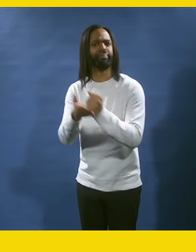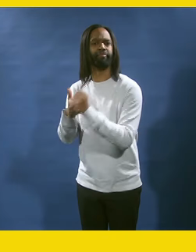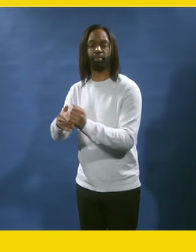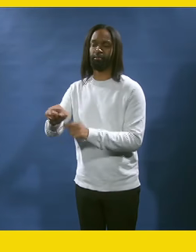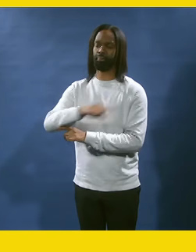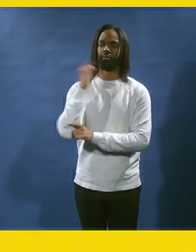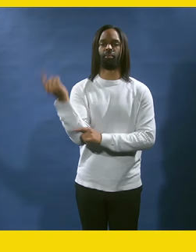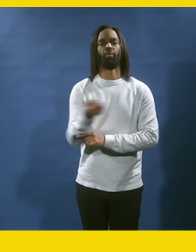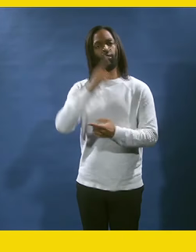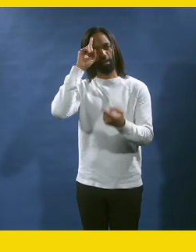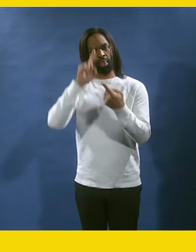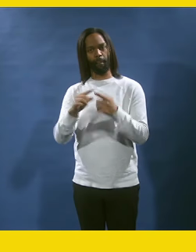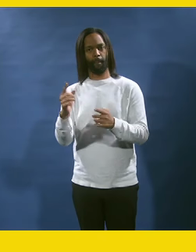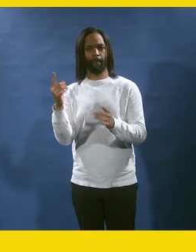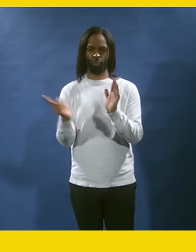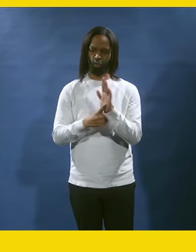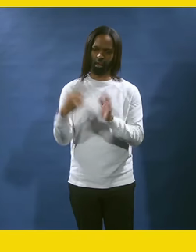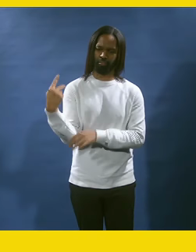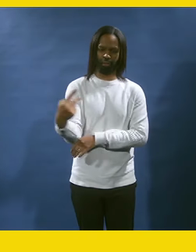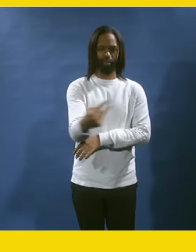leurs droits et leurs libertés.